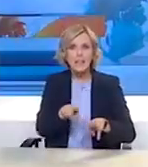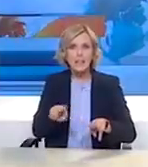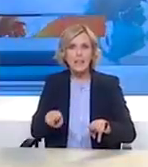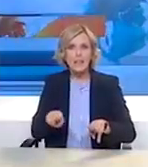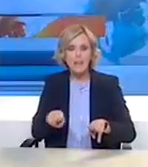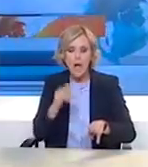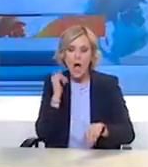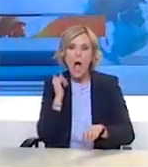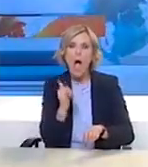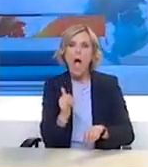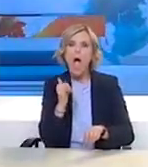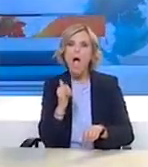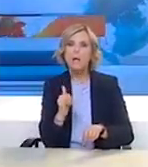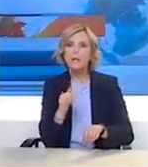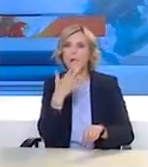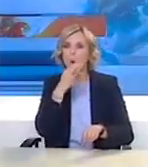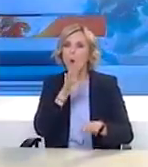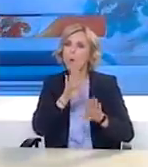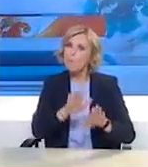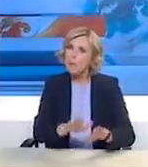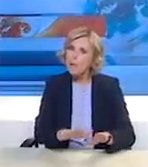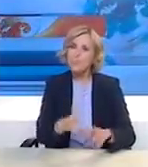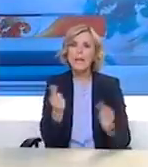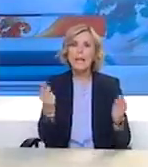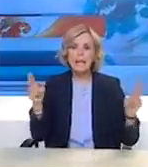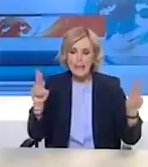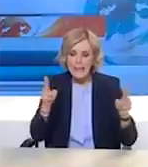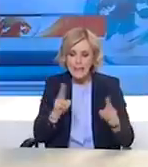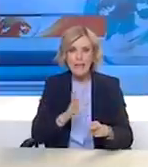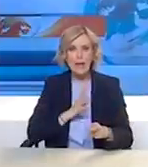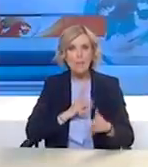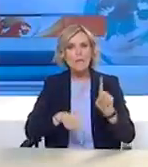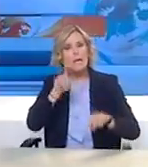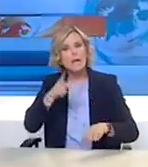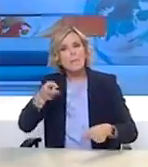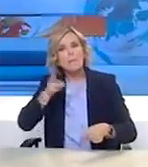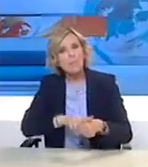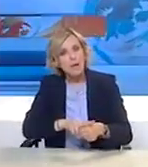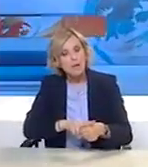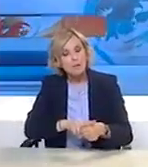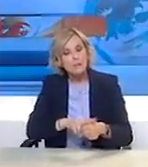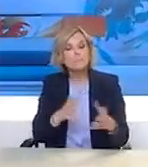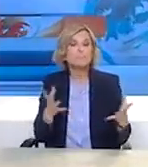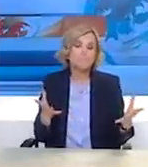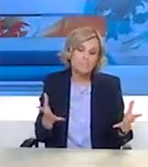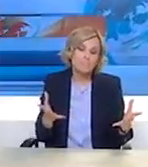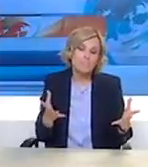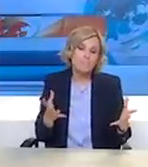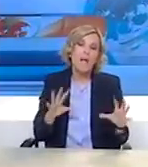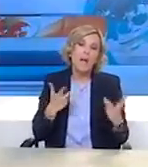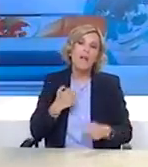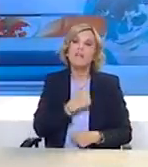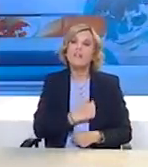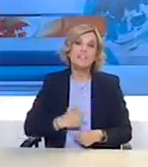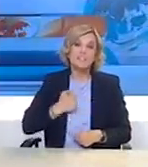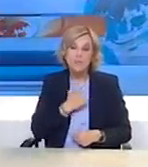Αργεί. Γιατί αργεί, γιατί μένουν καιρό στις μεθ. Γιατί κάποιοι από αυτούς πεθαίνουν και οι θάνατοι είναι ιεροί, αλλά είναι οι απώλειές μας σε αυτή